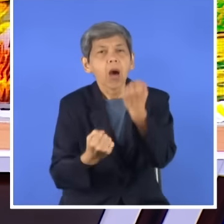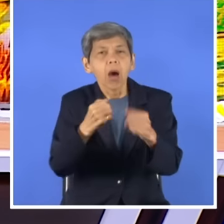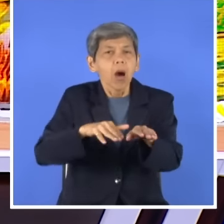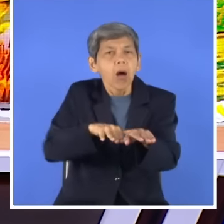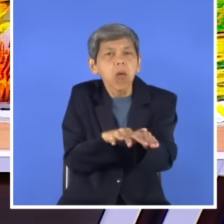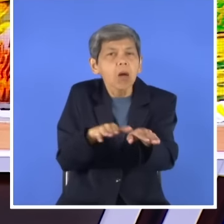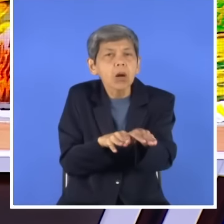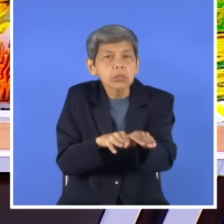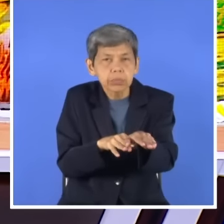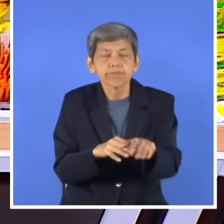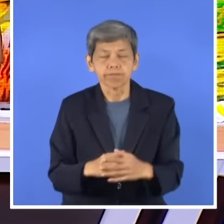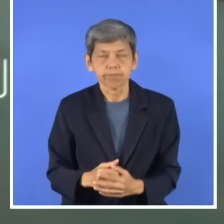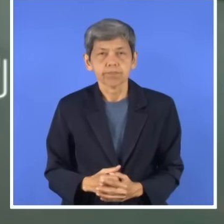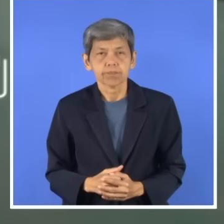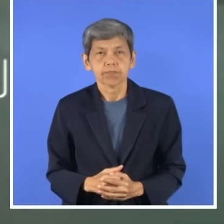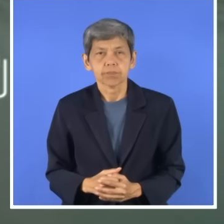มีภาพค่ะ